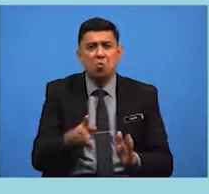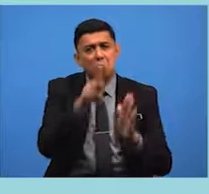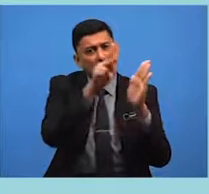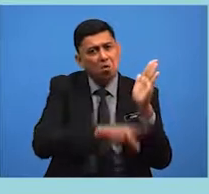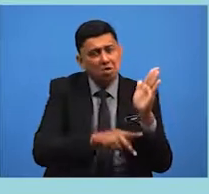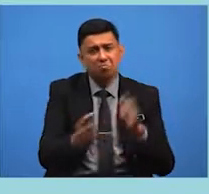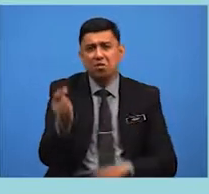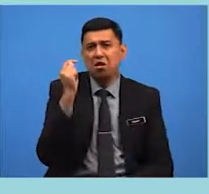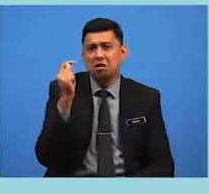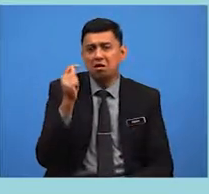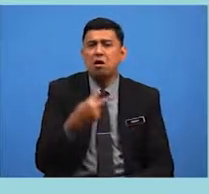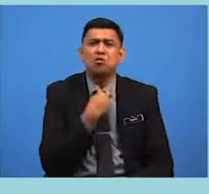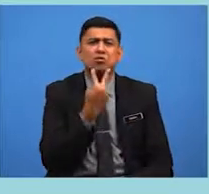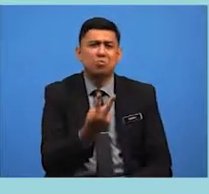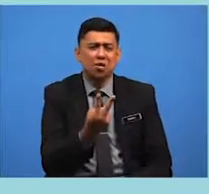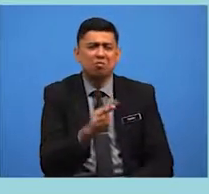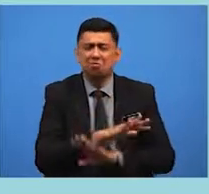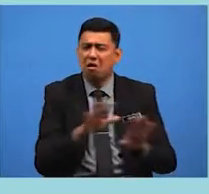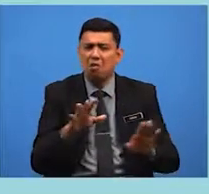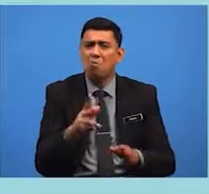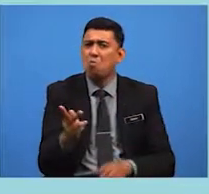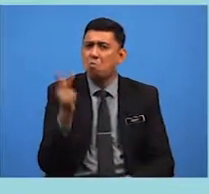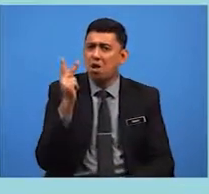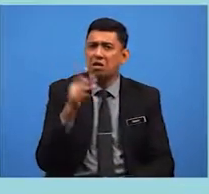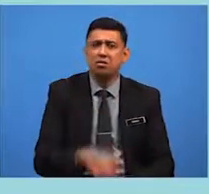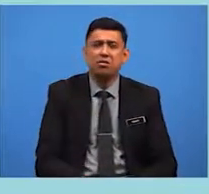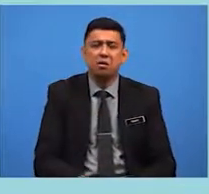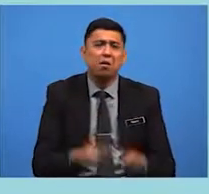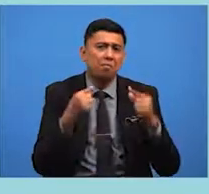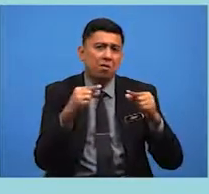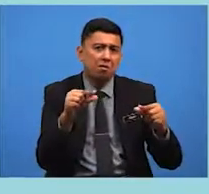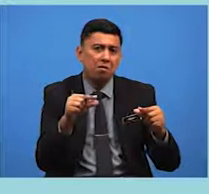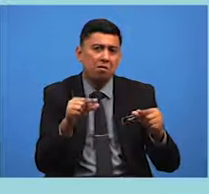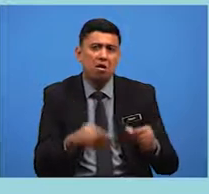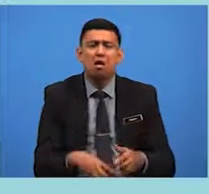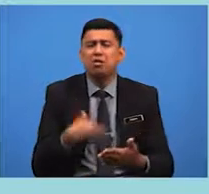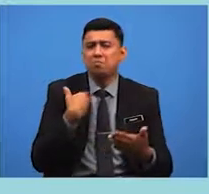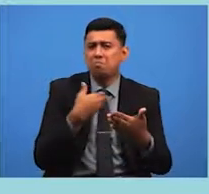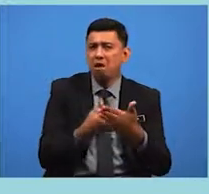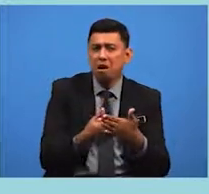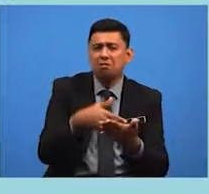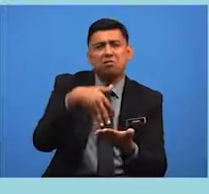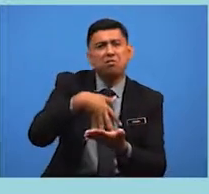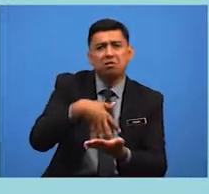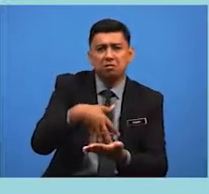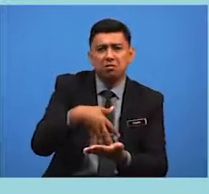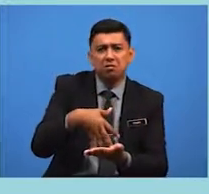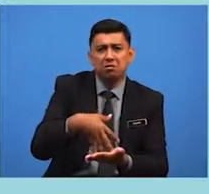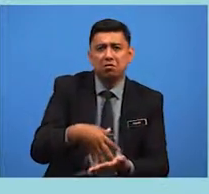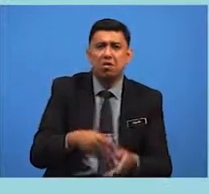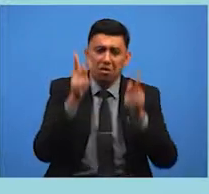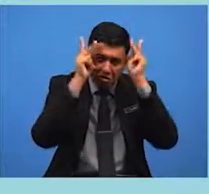bertenaga. Suaranya tidak lagi kuat dan pergerakannya semakin lemah. Kijang tua